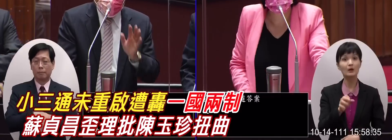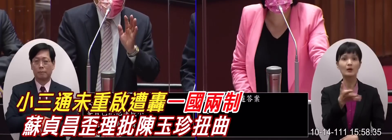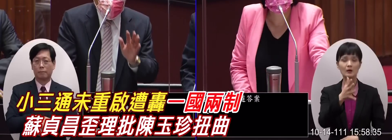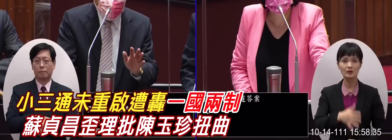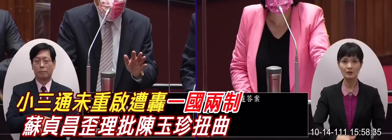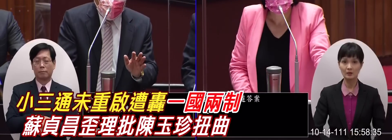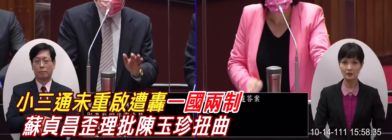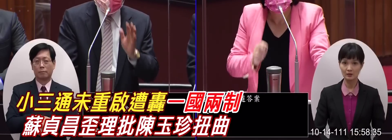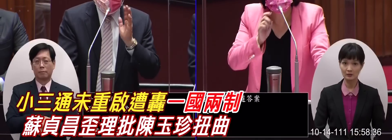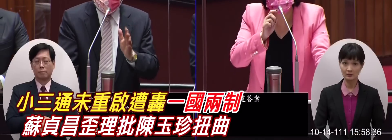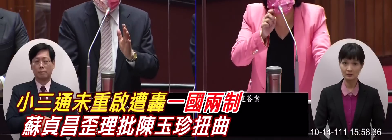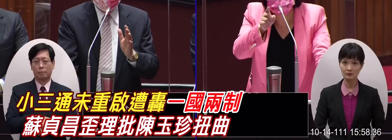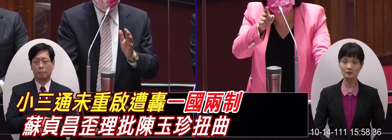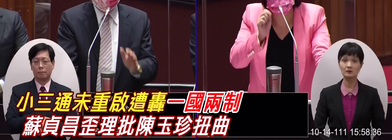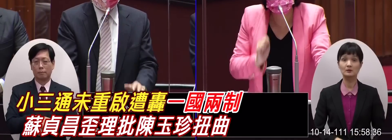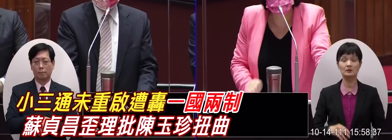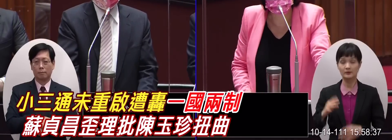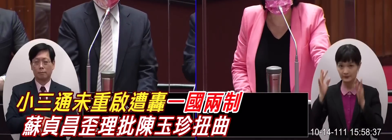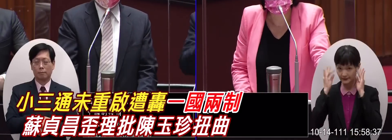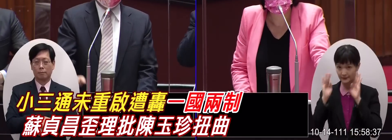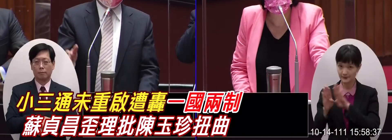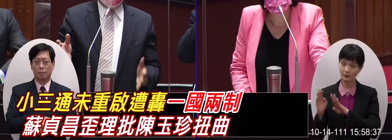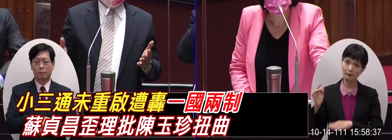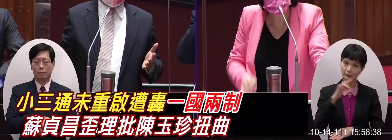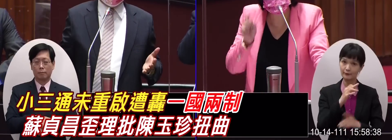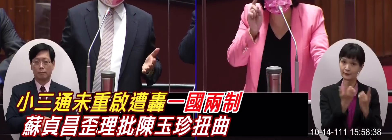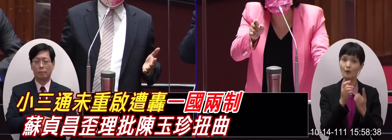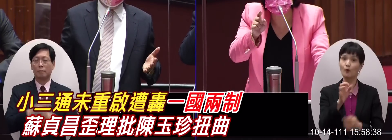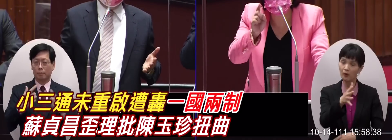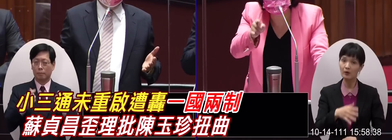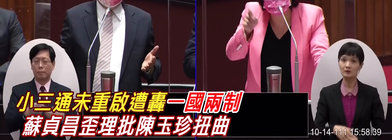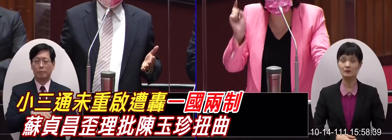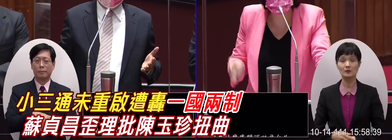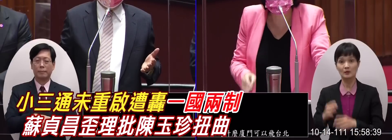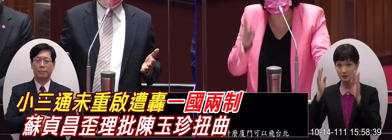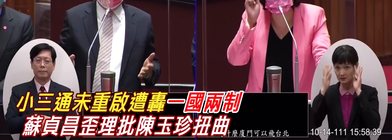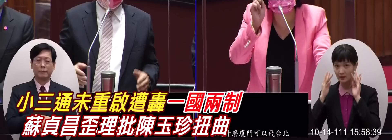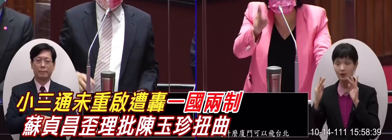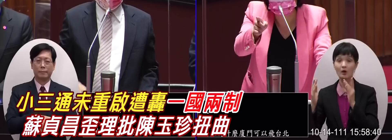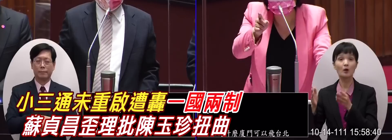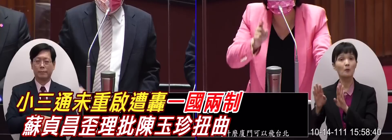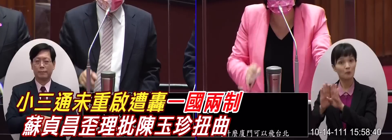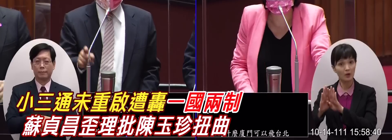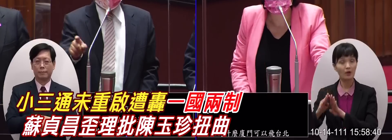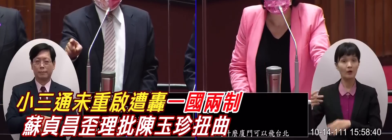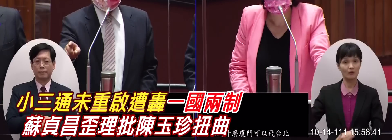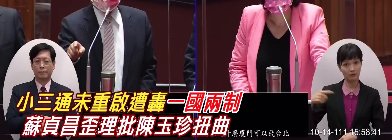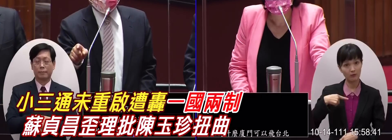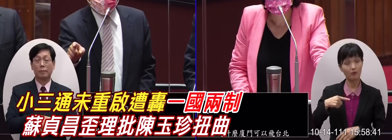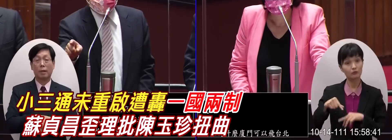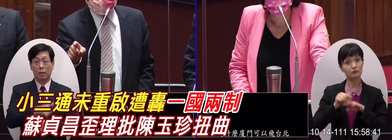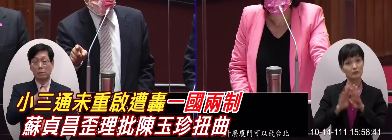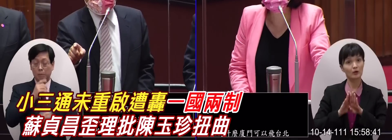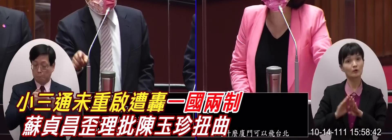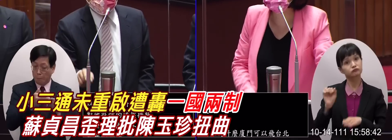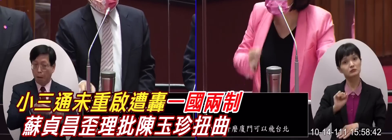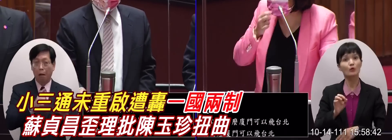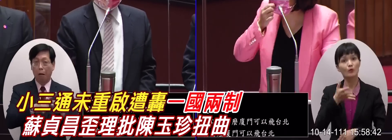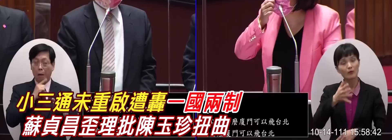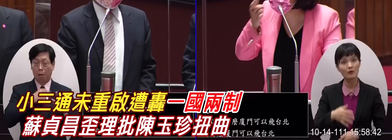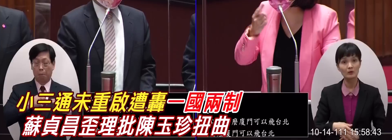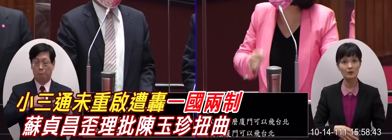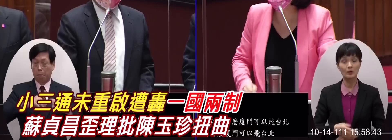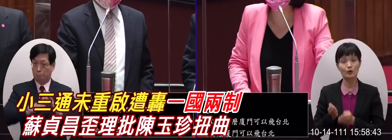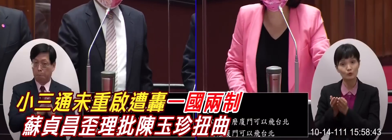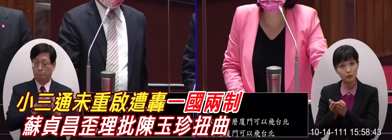北？ 都不一样。 为什么厦门可以飞台北？ 我们都很。 为什么金门厦门不可以走？金门可以飞台北？ 因为那是船，而且要直接。 所以船